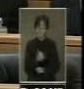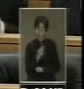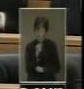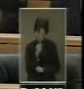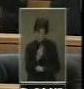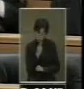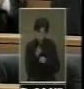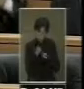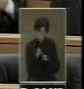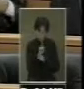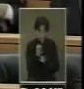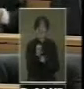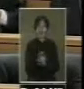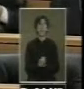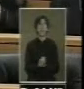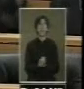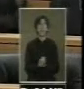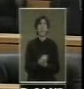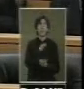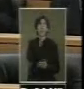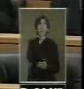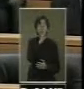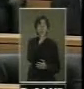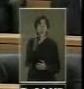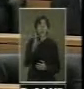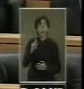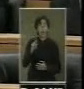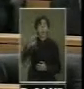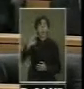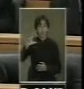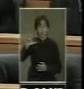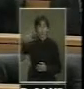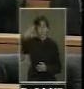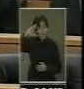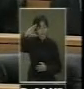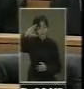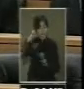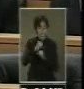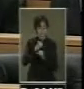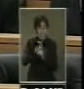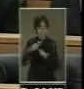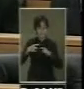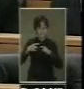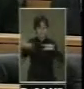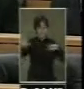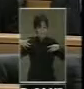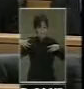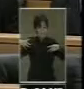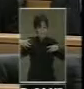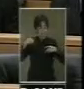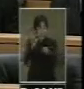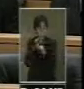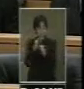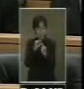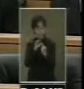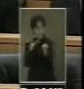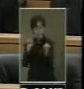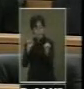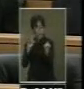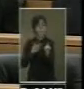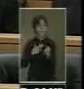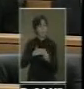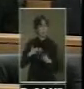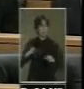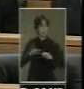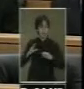ามสอดส่องดูแลเมื่อใดก็ตามที่เขาคิดออกนอกลู่นอกทางจากตรงนั้นเนี่ยเราก็จะออกไปคัดค้านเพราะ